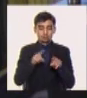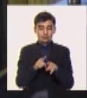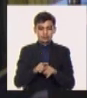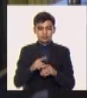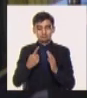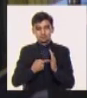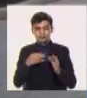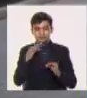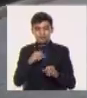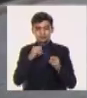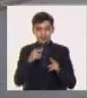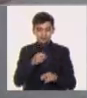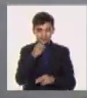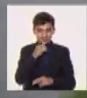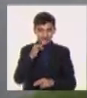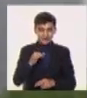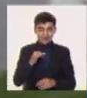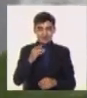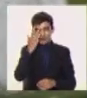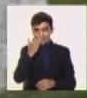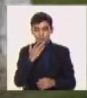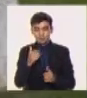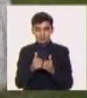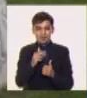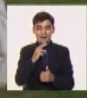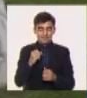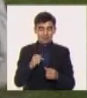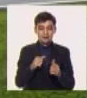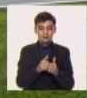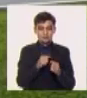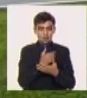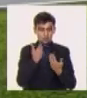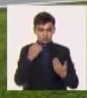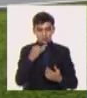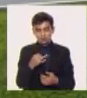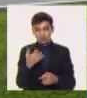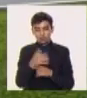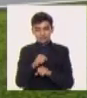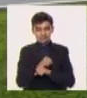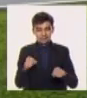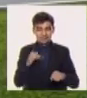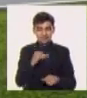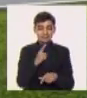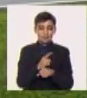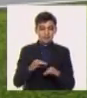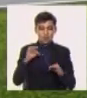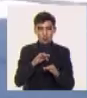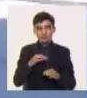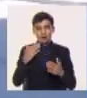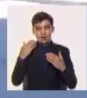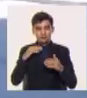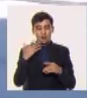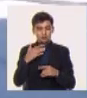запроса нашей редакции, при том, что летней площадки рядом с кафе нет. Также нет и постановления, которое бы запрещало пикники на